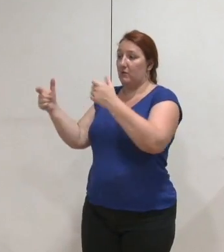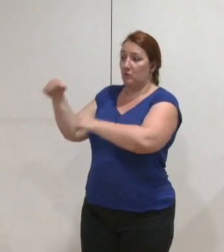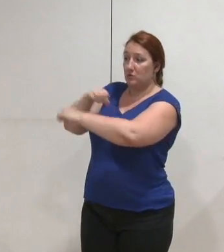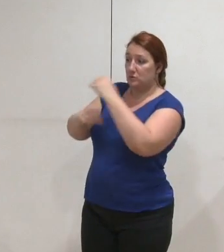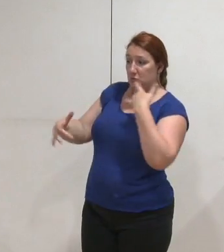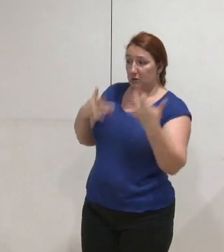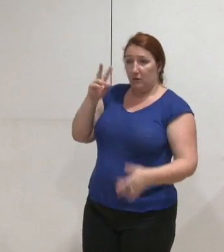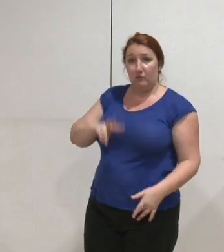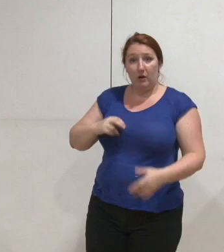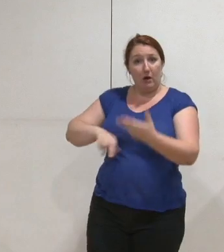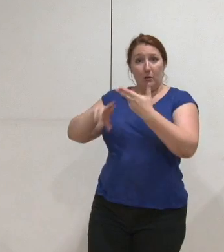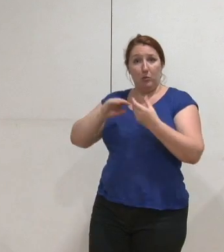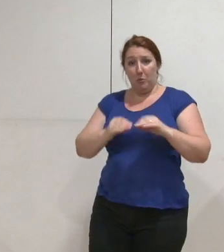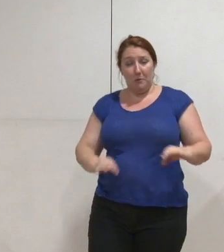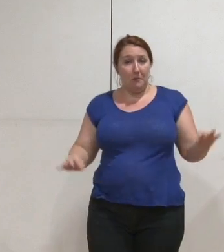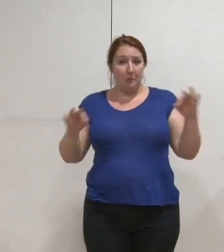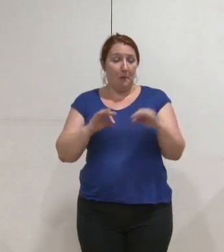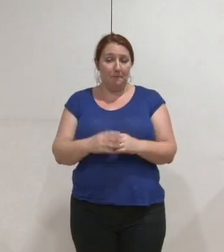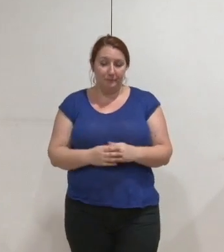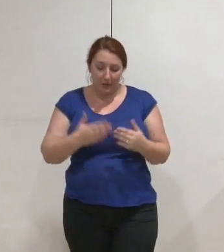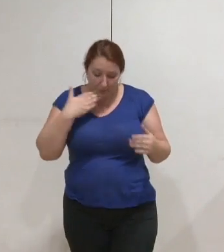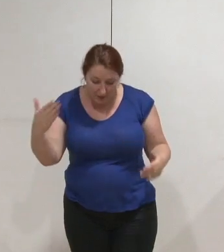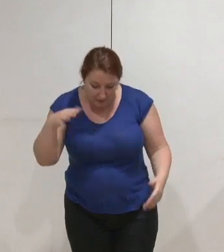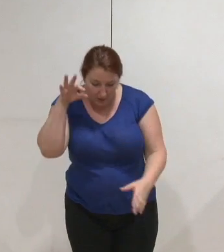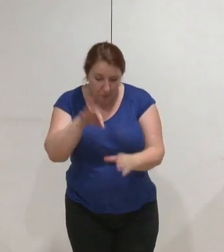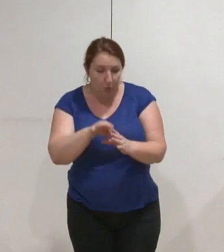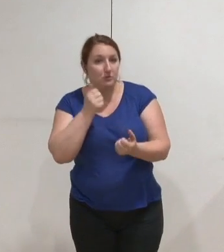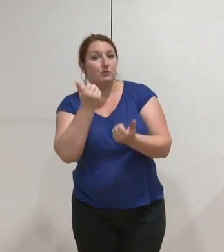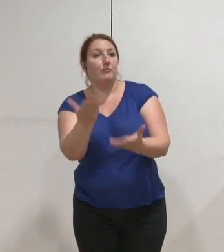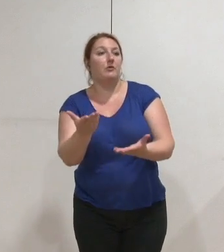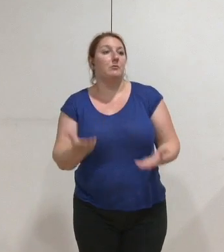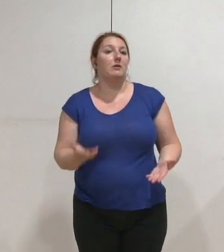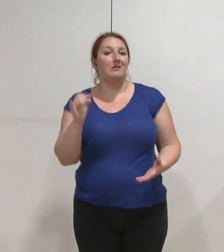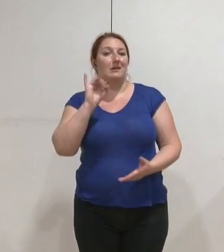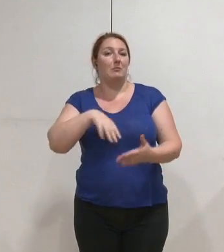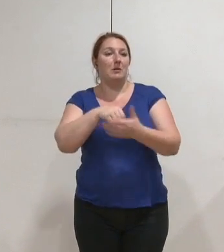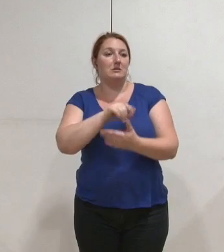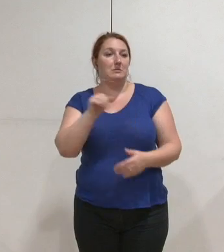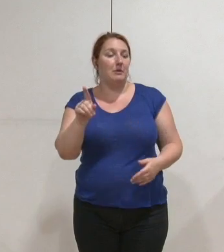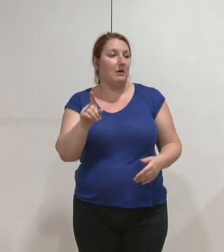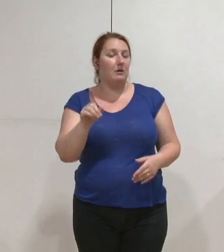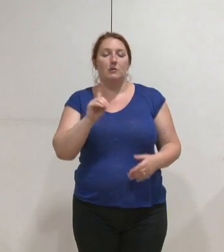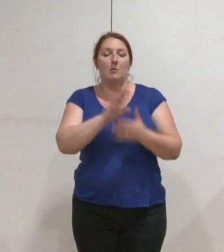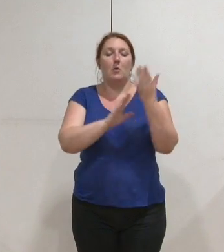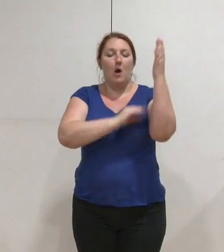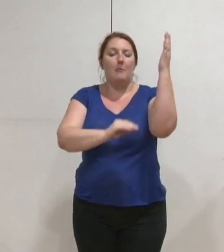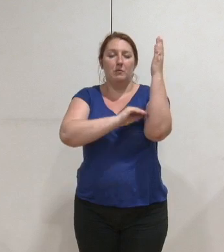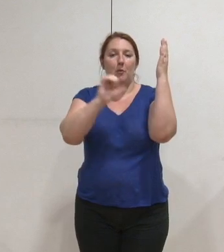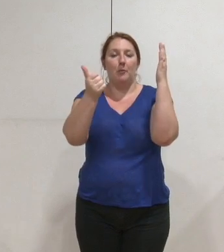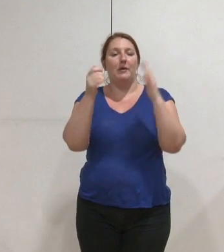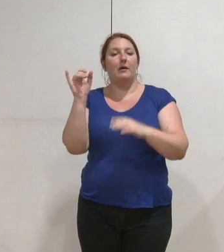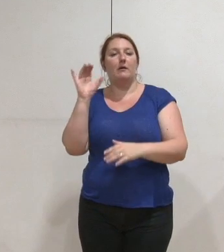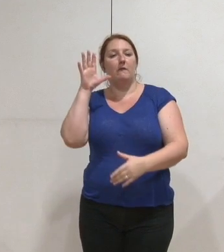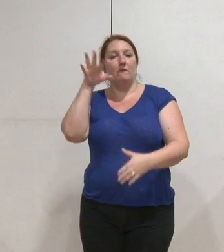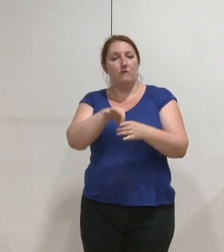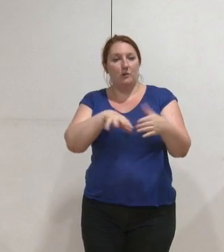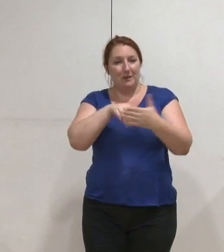particuliers merci je mets cette délibération au voie qui ne prend pas part au vote NON à l'amendement pardon qui ne prend pas part